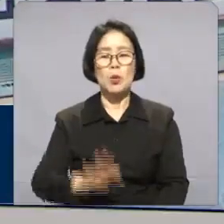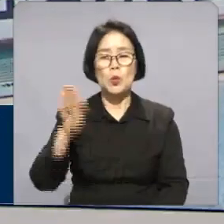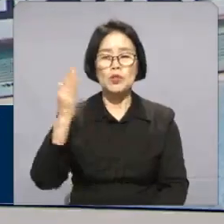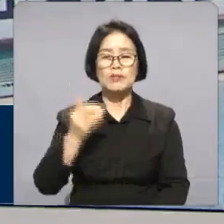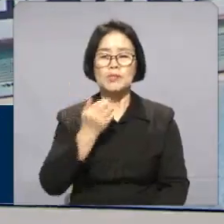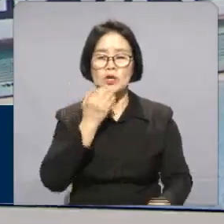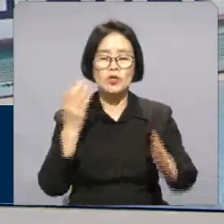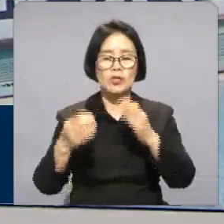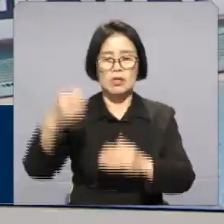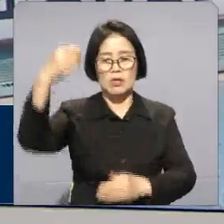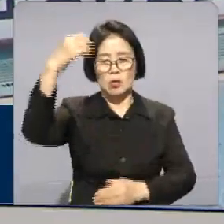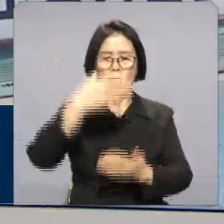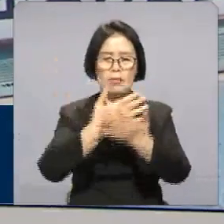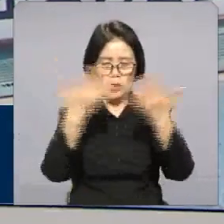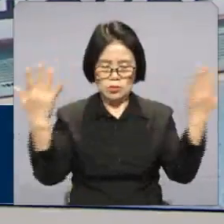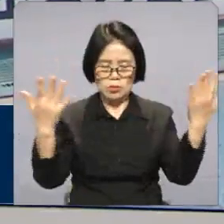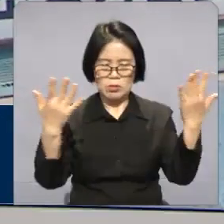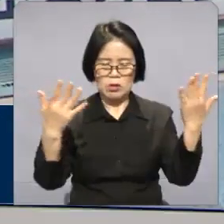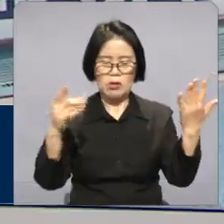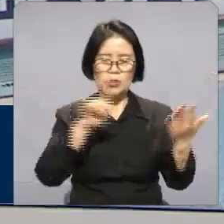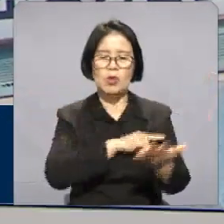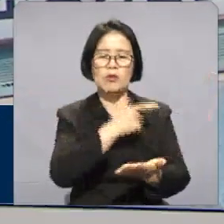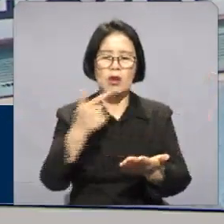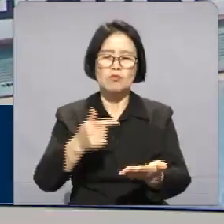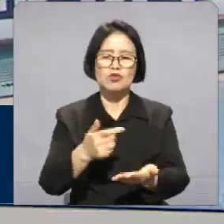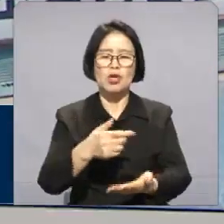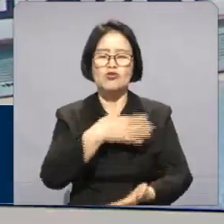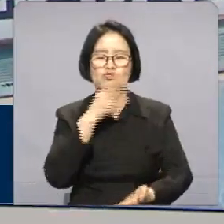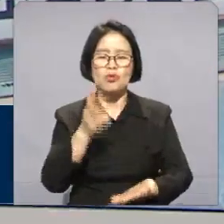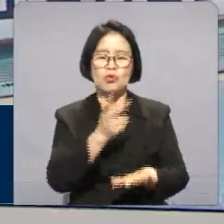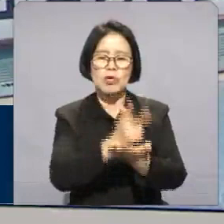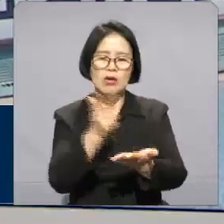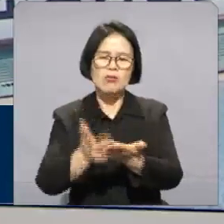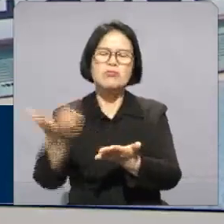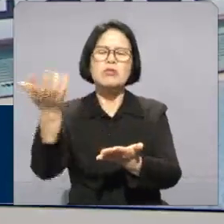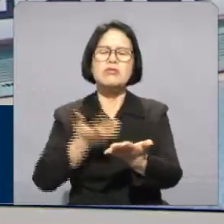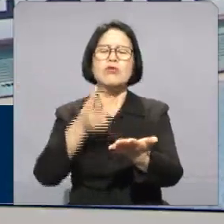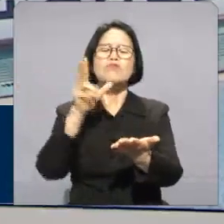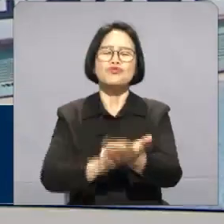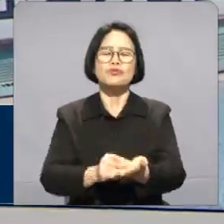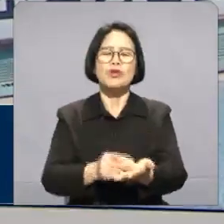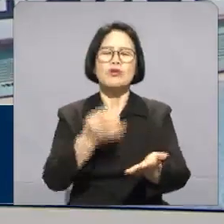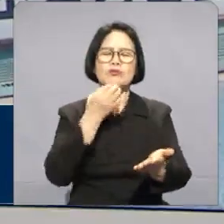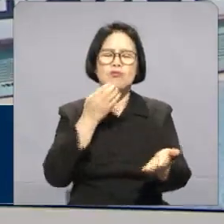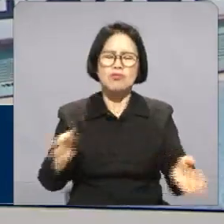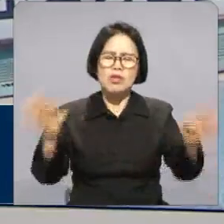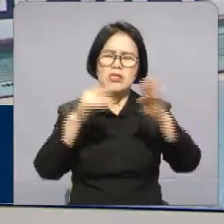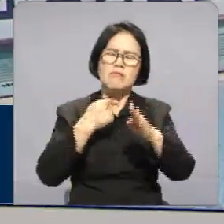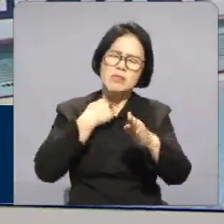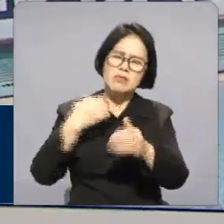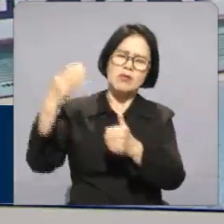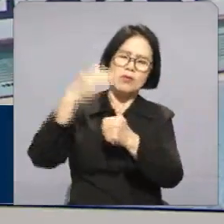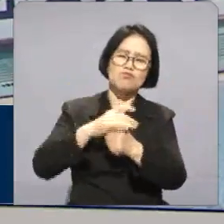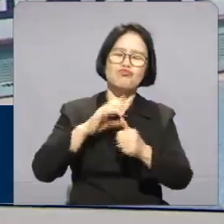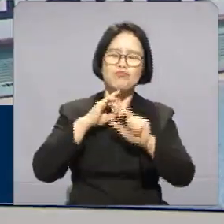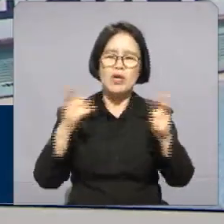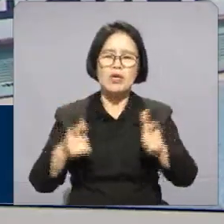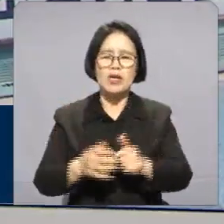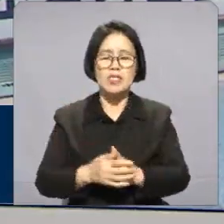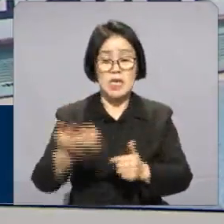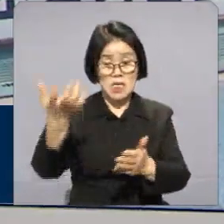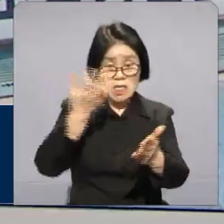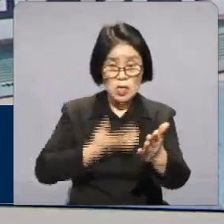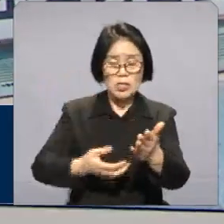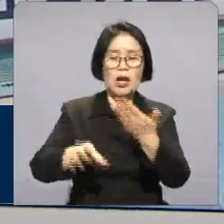요즘 경기 광명시에 최대 이슈가 바로 구로 차량기지 이전 문제입니다 서울의 기피시설을 떠안는 것도 모자라서 만약